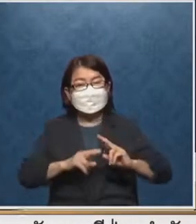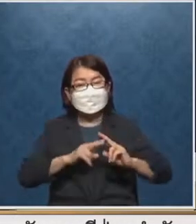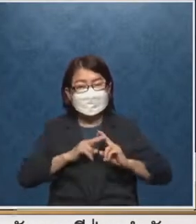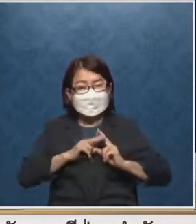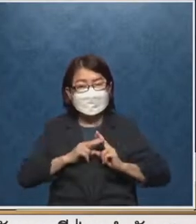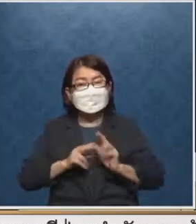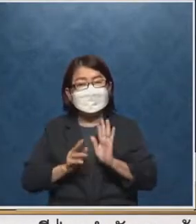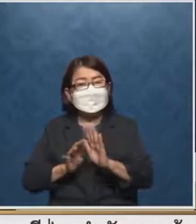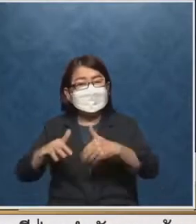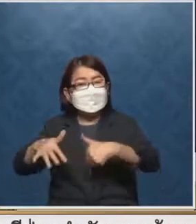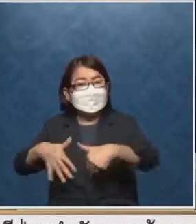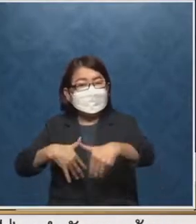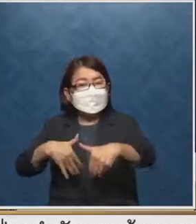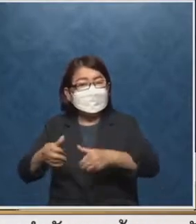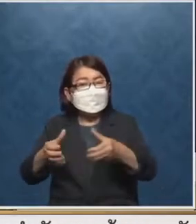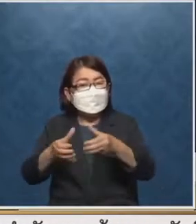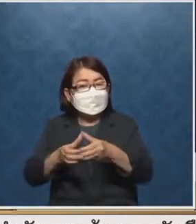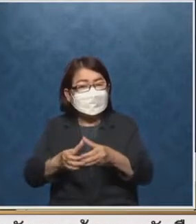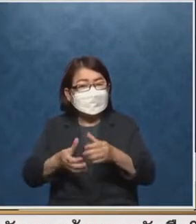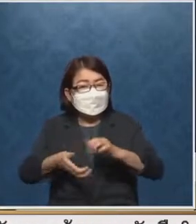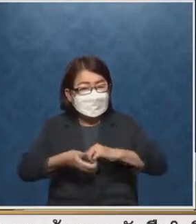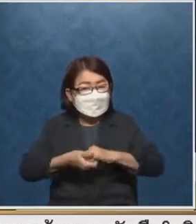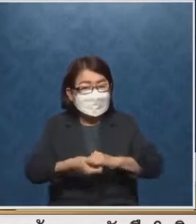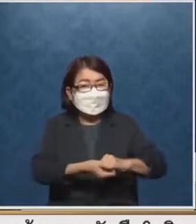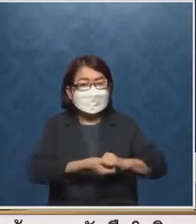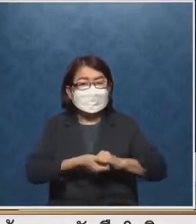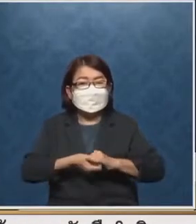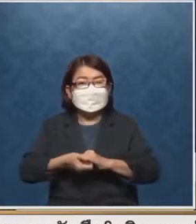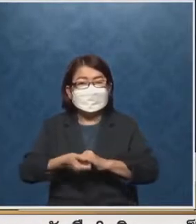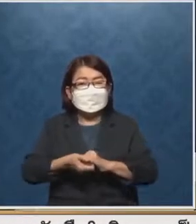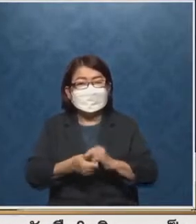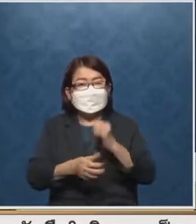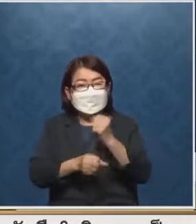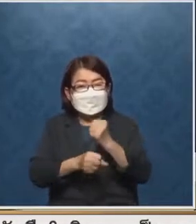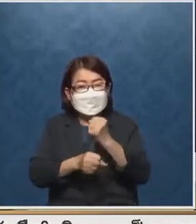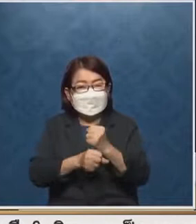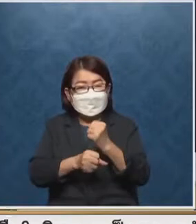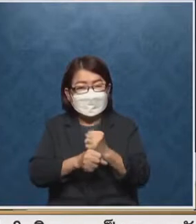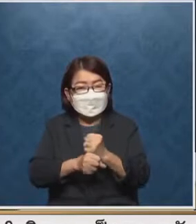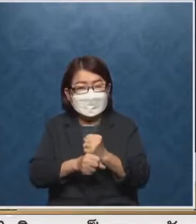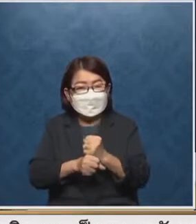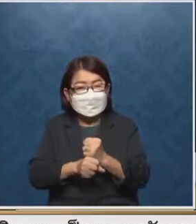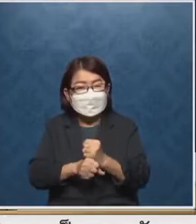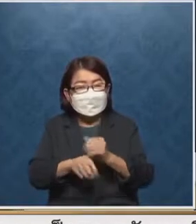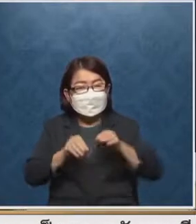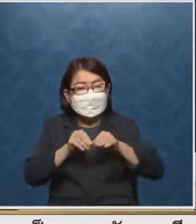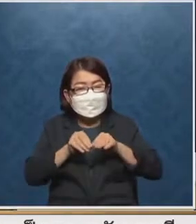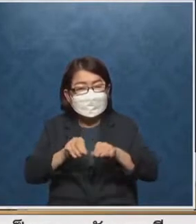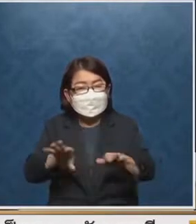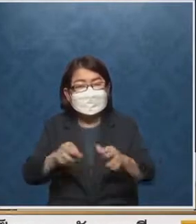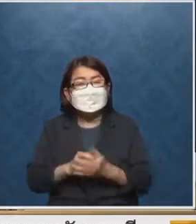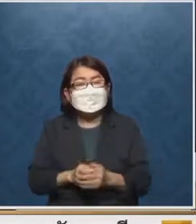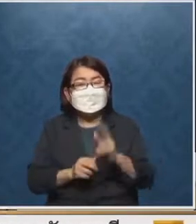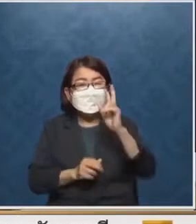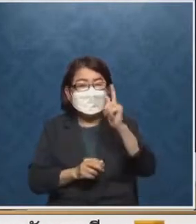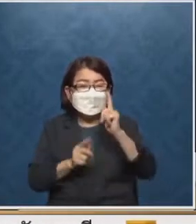ภาคประชาสังคมมีส่วนร่วมในการผลิตและเผยแพร่สื่อที่ปลอดภัยและสร้างสรร